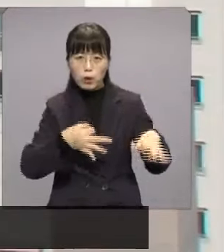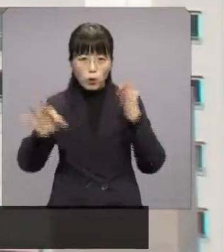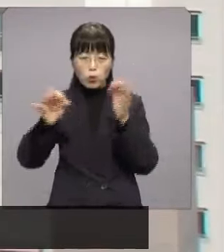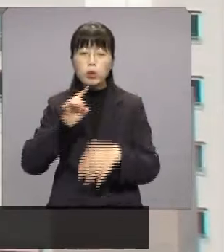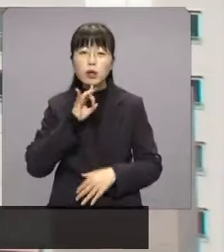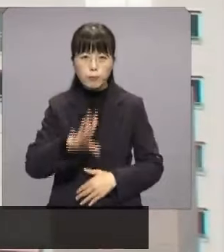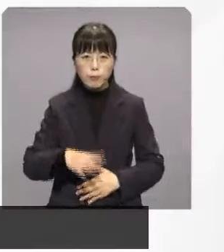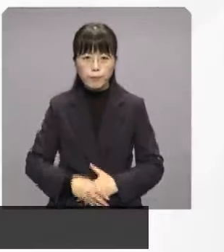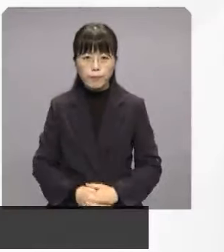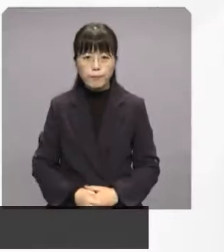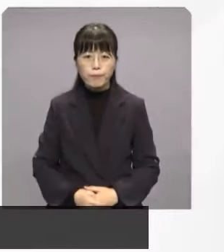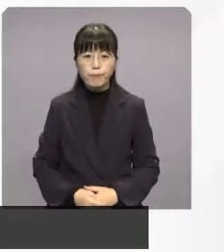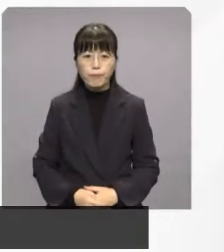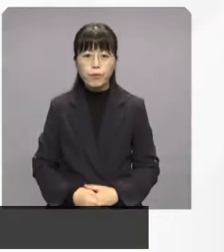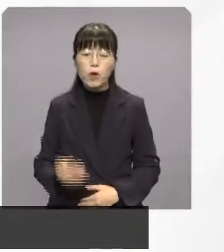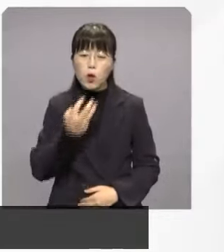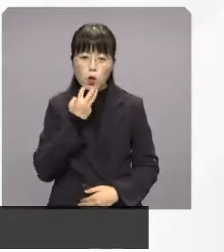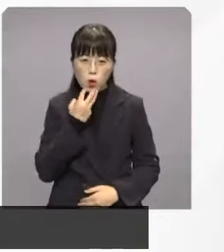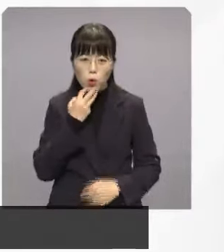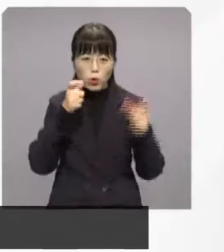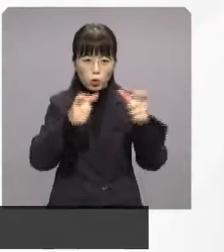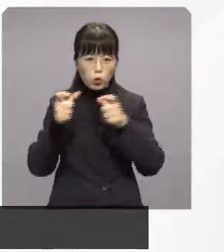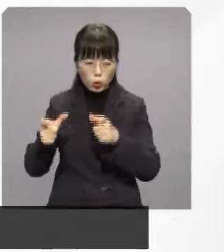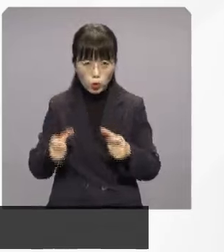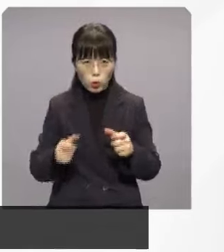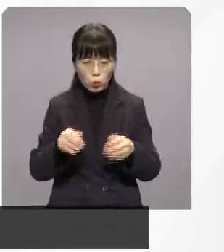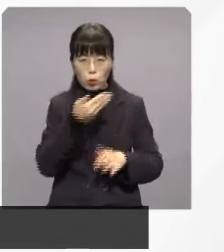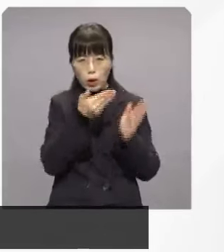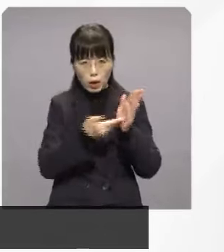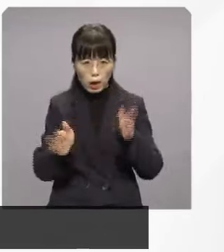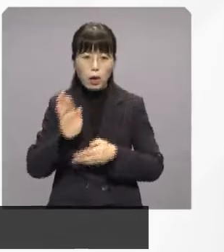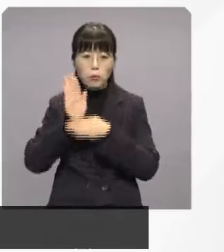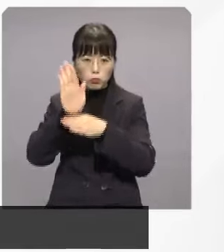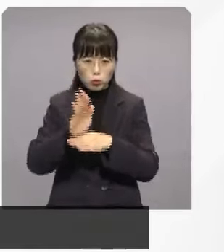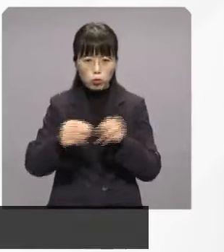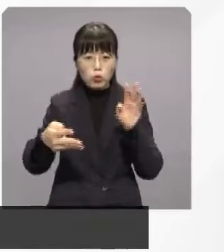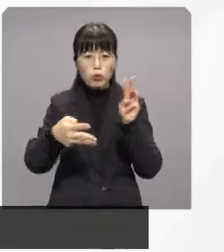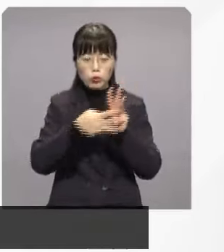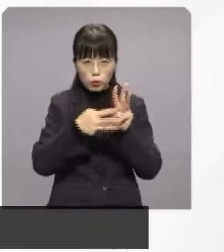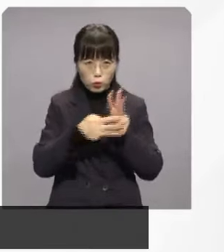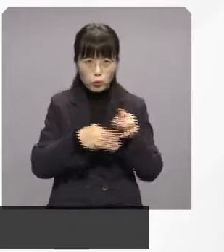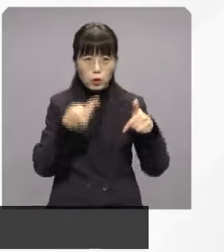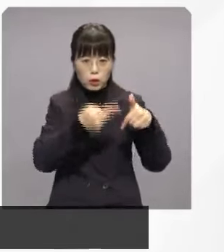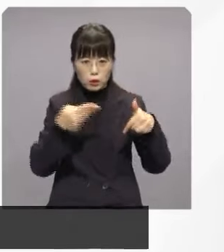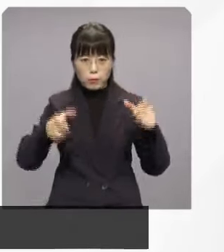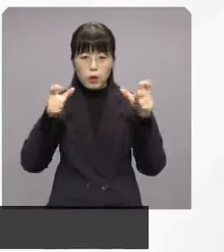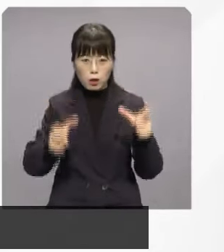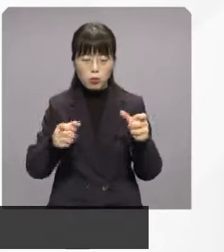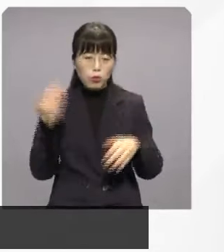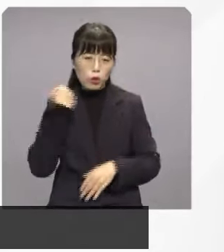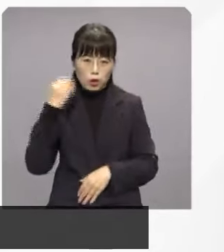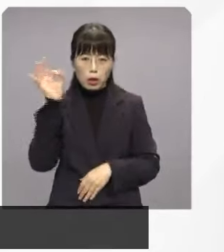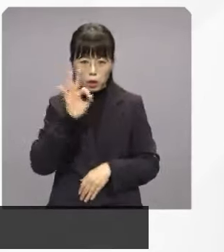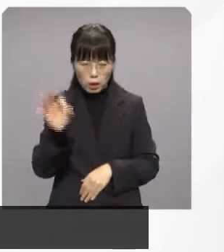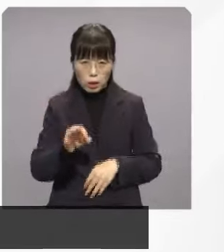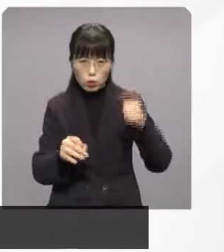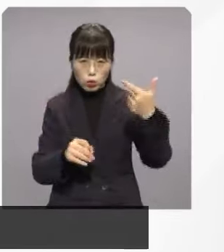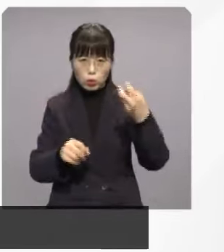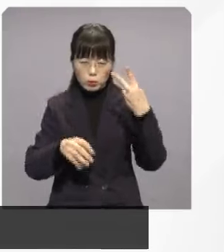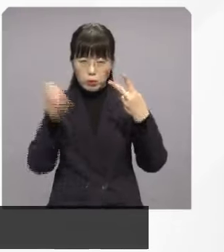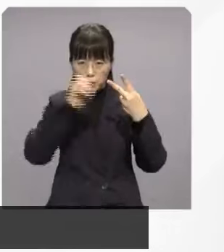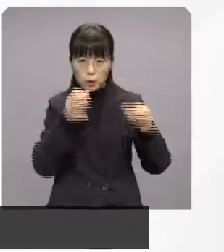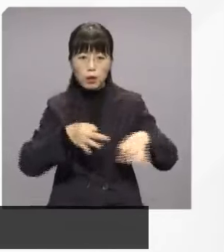그쳤습니다. 서울의 구별로는 강북구와 중랑구, 금천구 등의 전세가율이 60%를